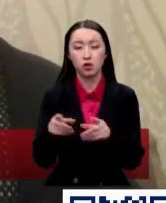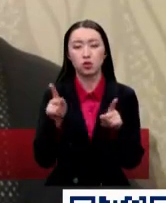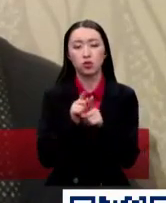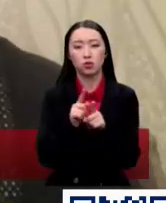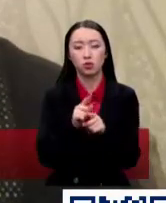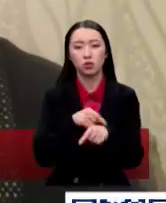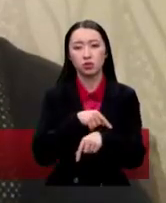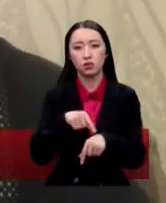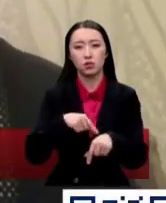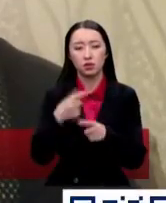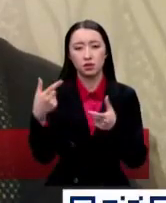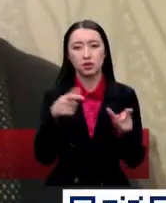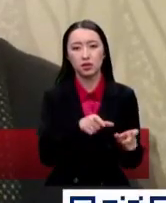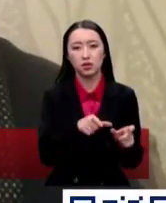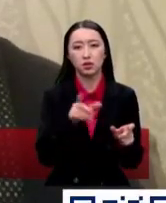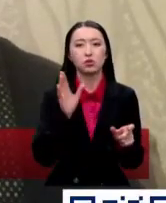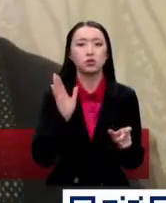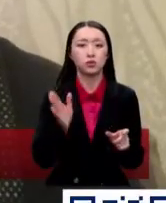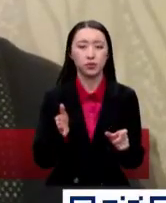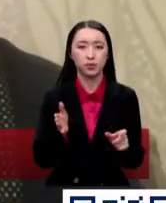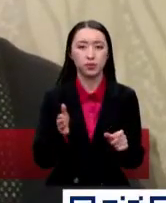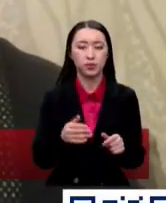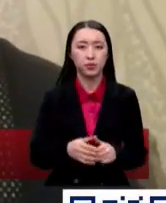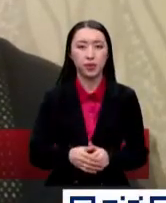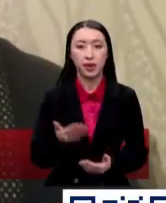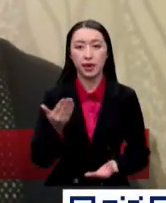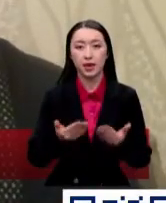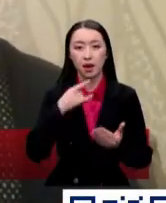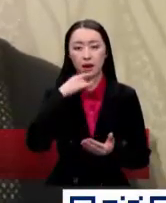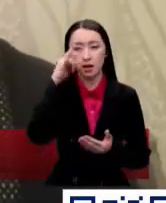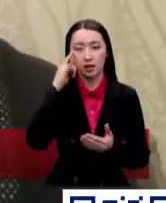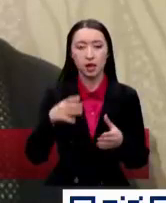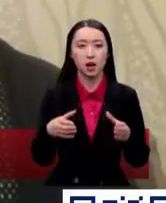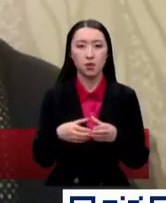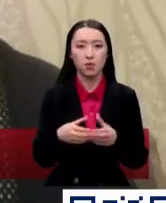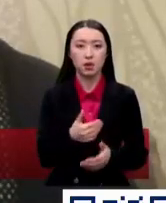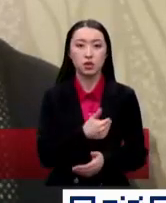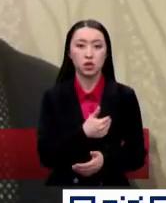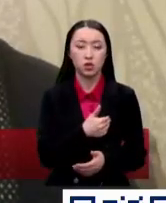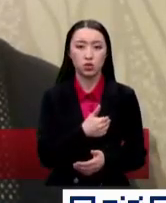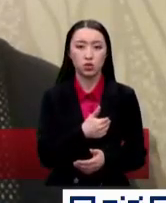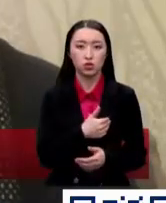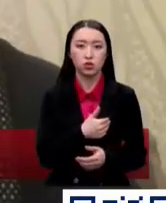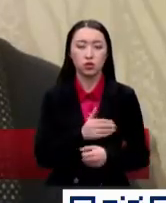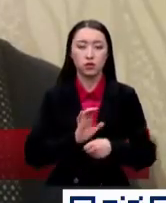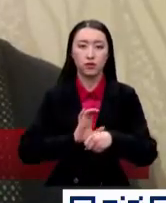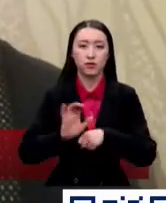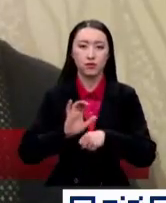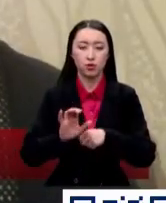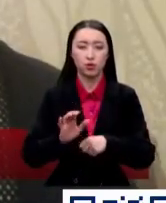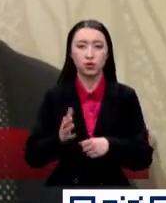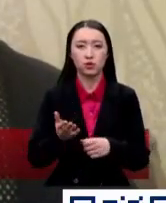подвергнутся соответствующим санкциям. То есть, грубо говоря, если казахстанская компания захочет ввозить там